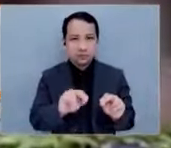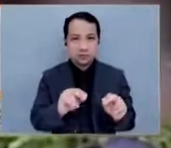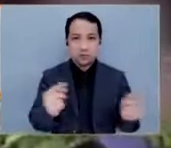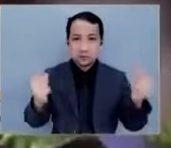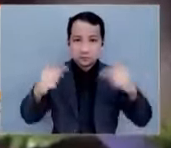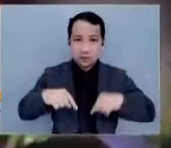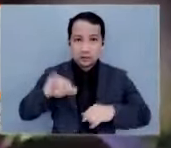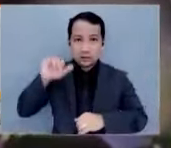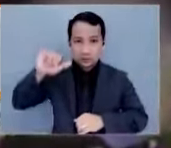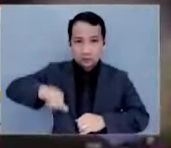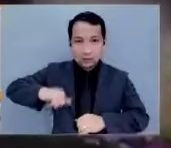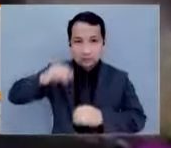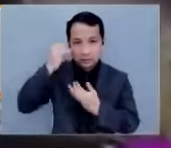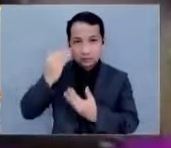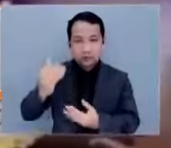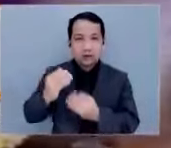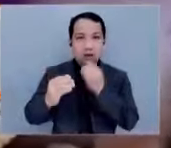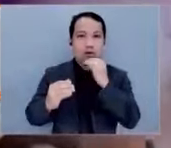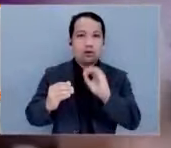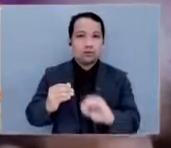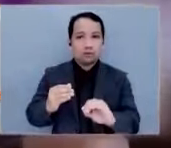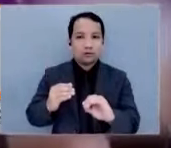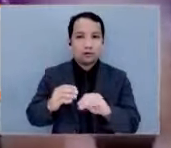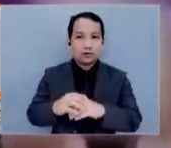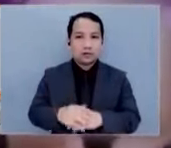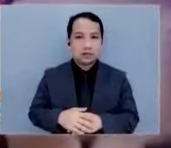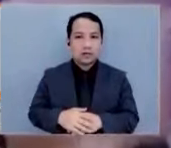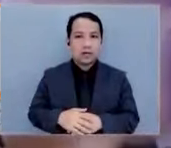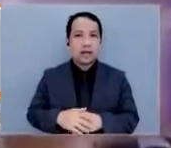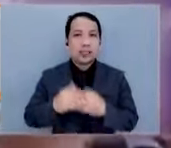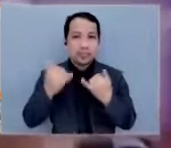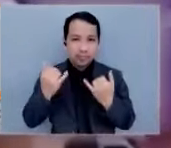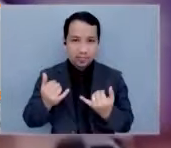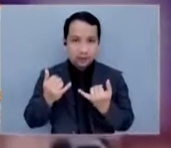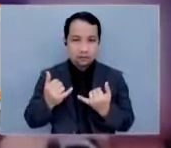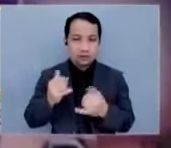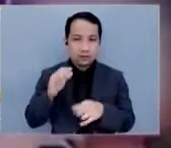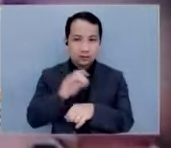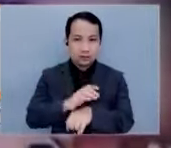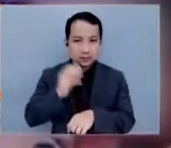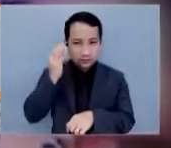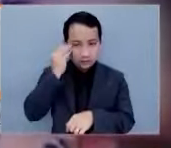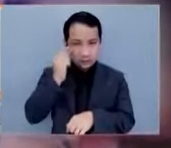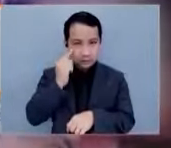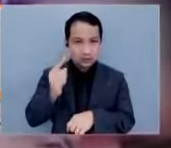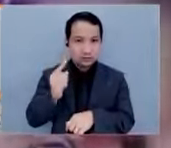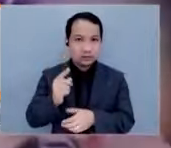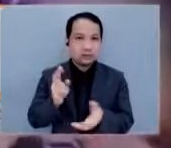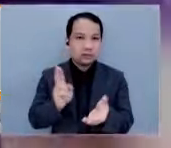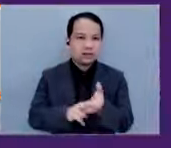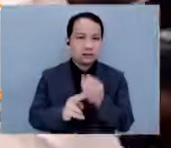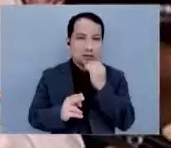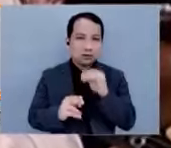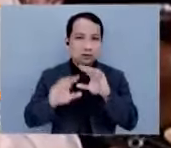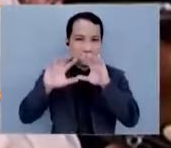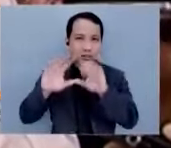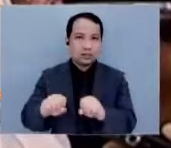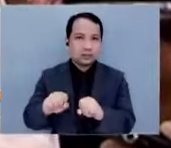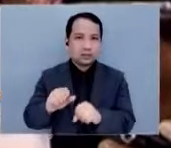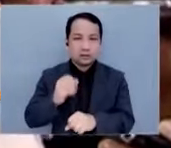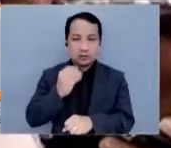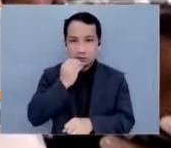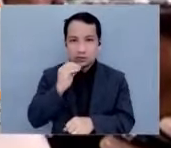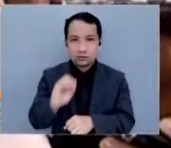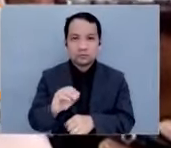ni Kibuloy ang show cause order, dito pa lang daw mapipilitan si Zubiri na maglabas ng arrest order. Pag nag-show